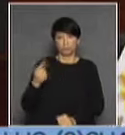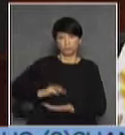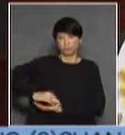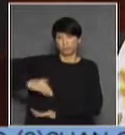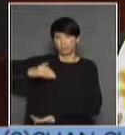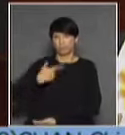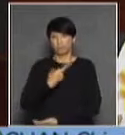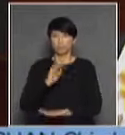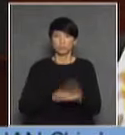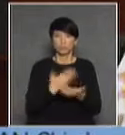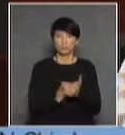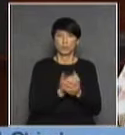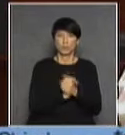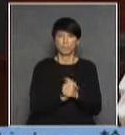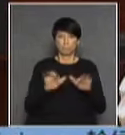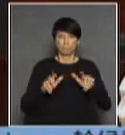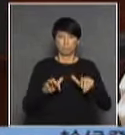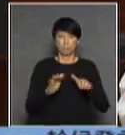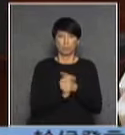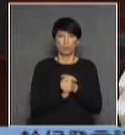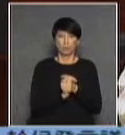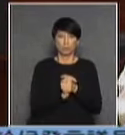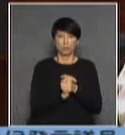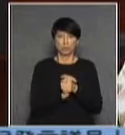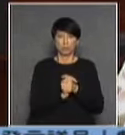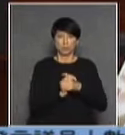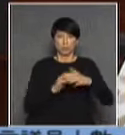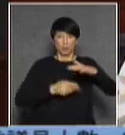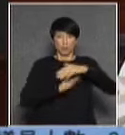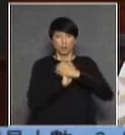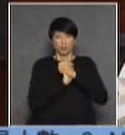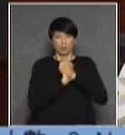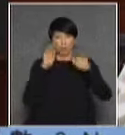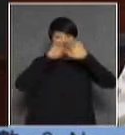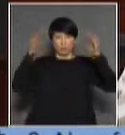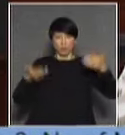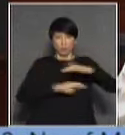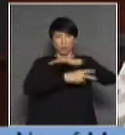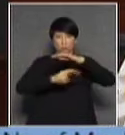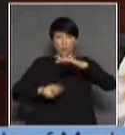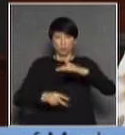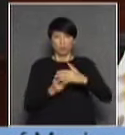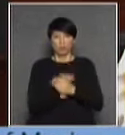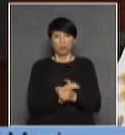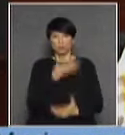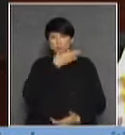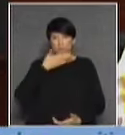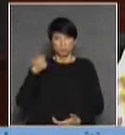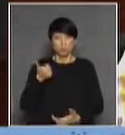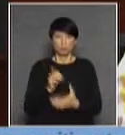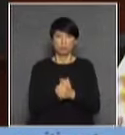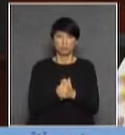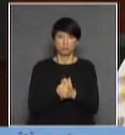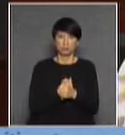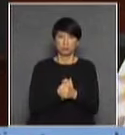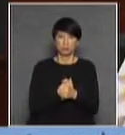啲辦公高層人員嘅辦公室呢，自己機構就豪裝，係咪，跟住呢員工呢就